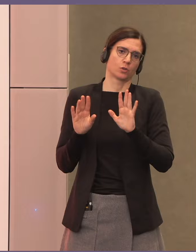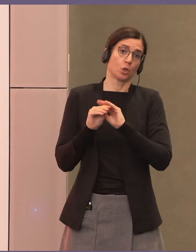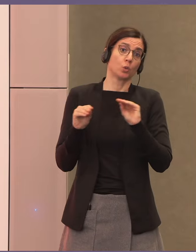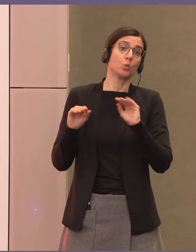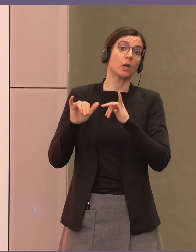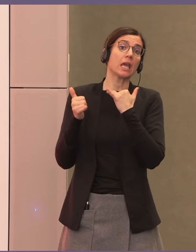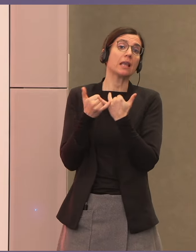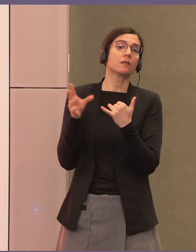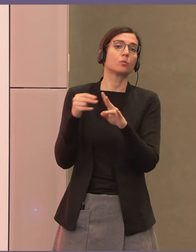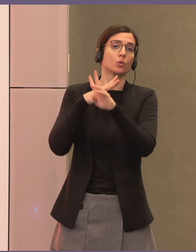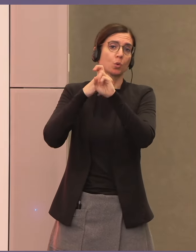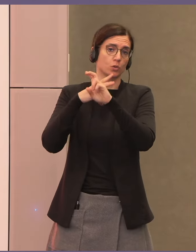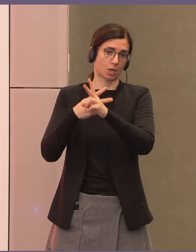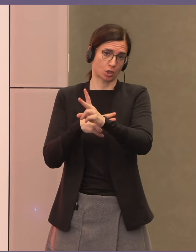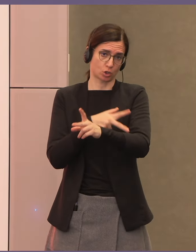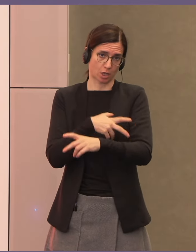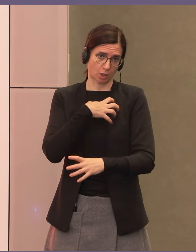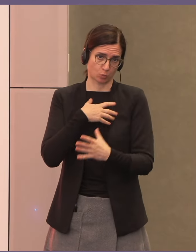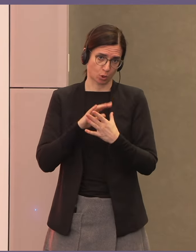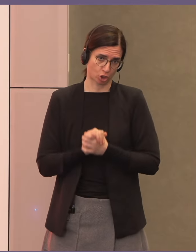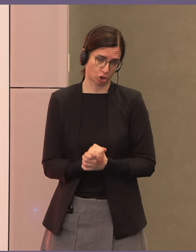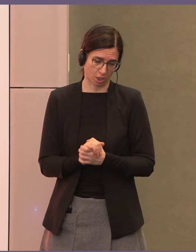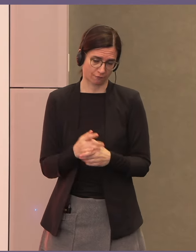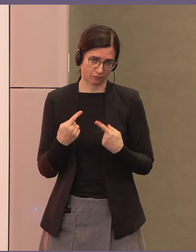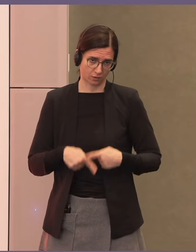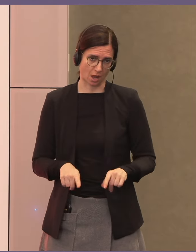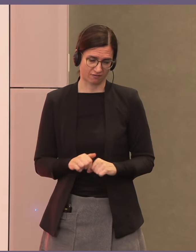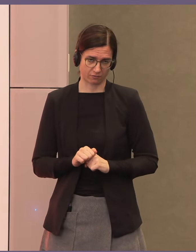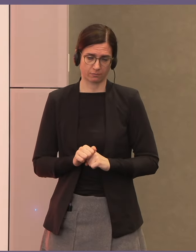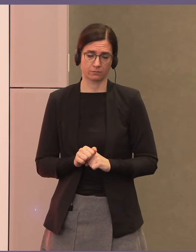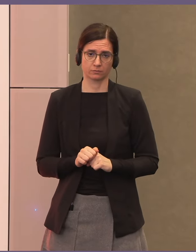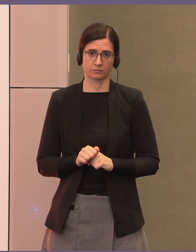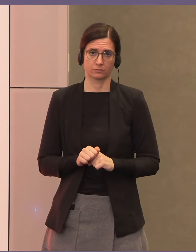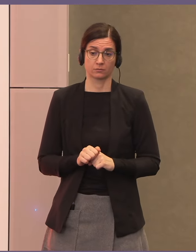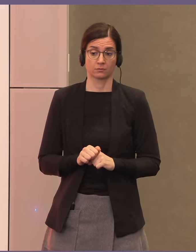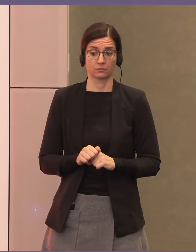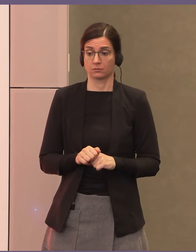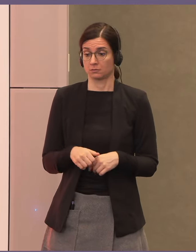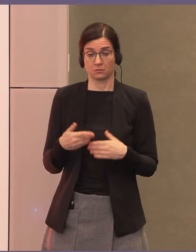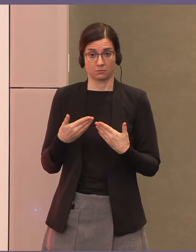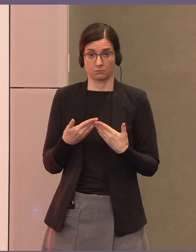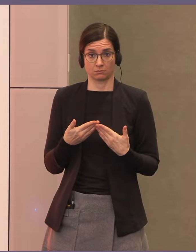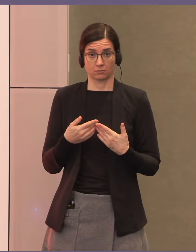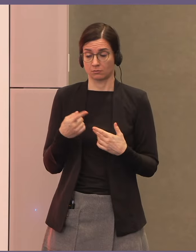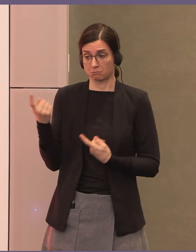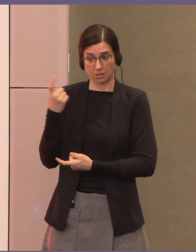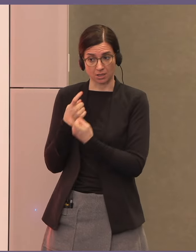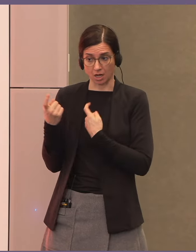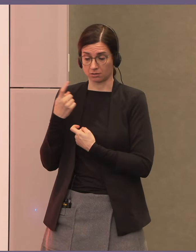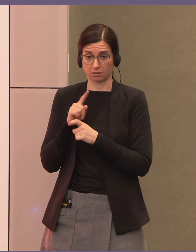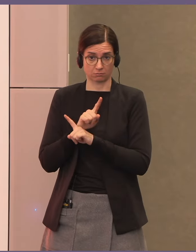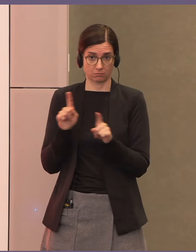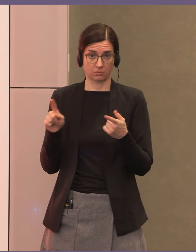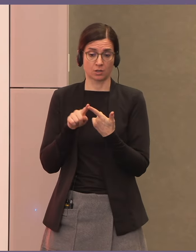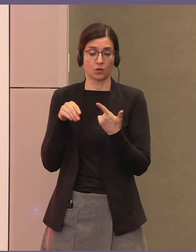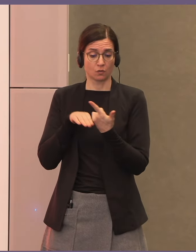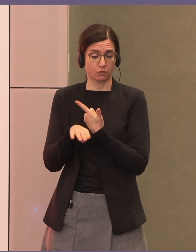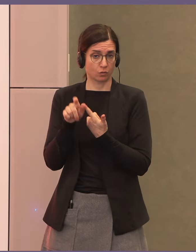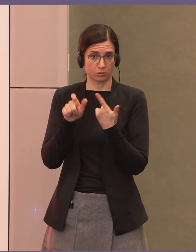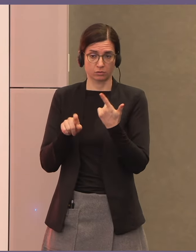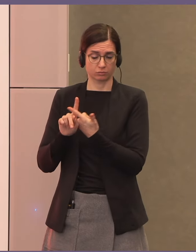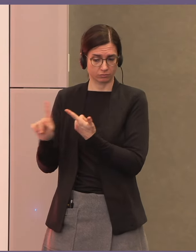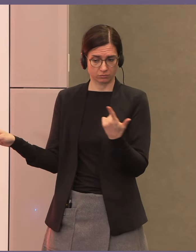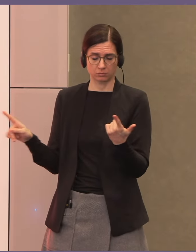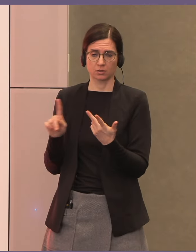mit österreichischer Staatsbürgerschaft zugutekommen soll. Ausgeschlossen werden ganz klar MigrantInnen, geflüchtete Personen